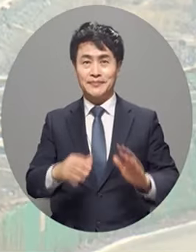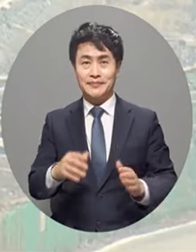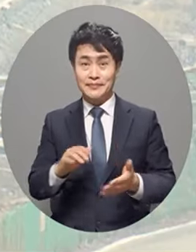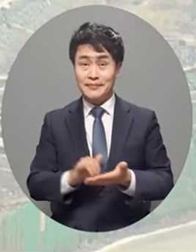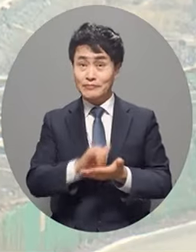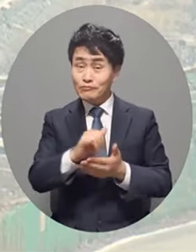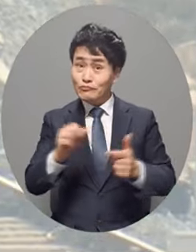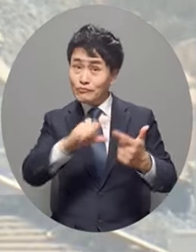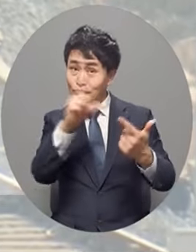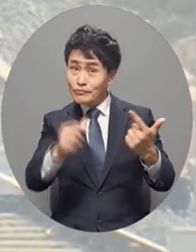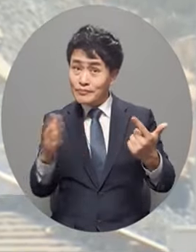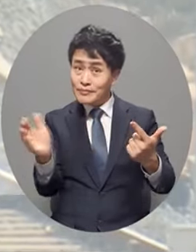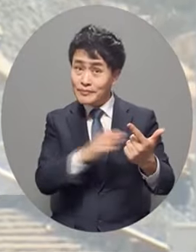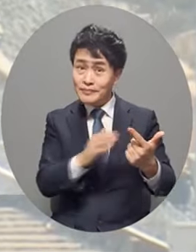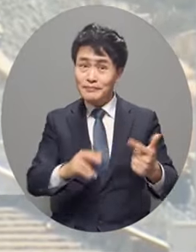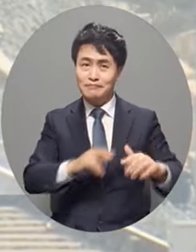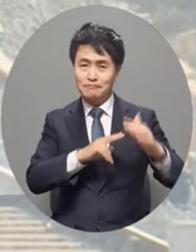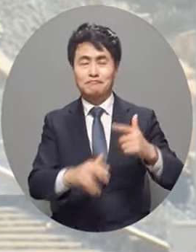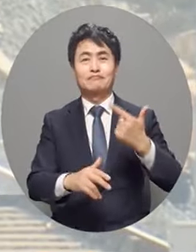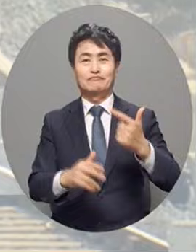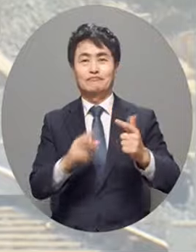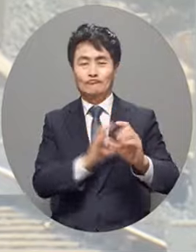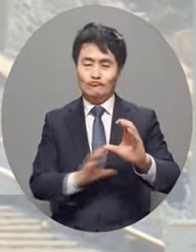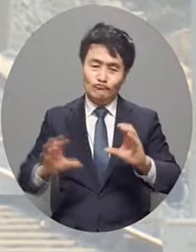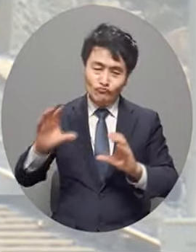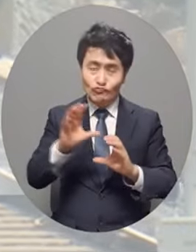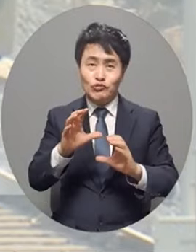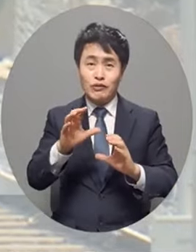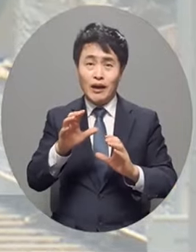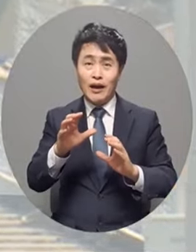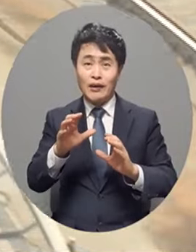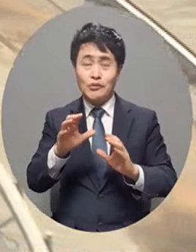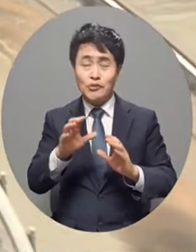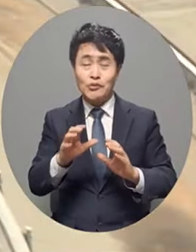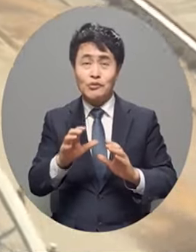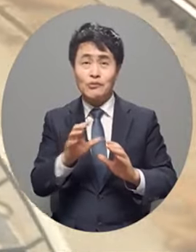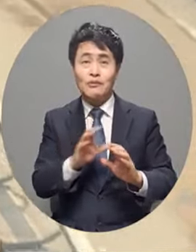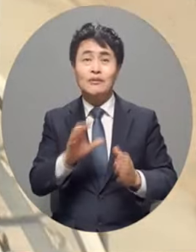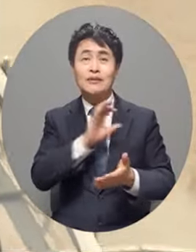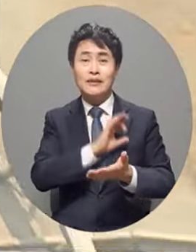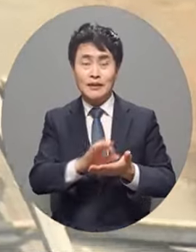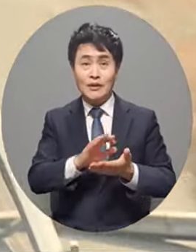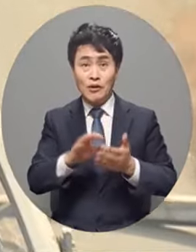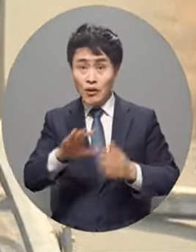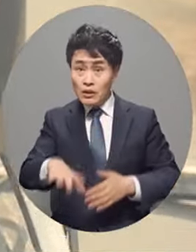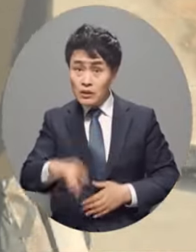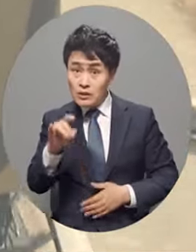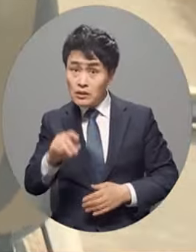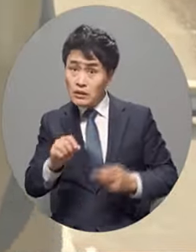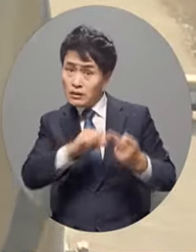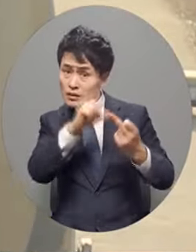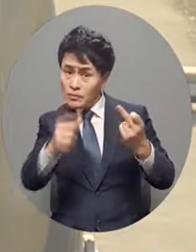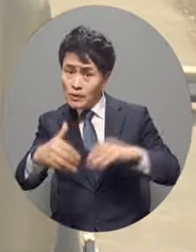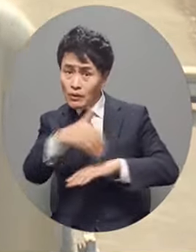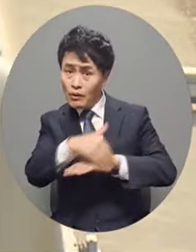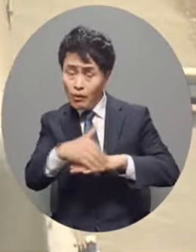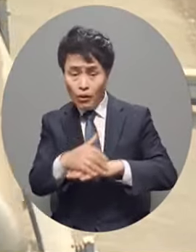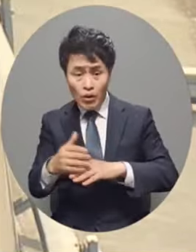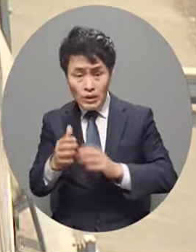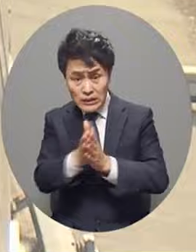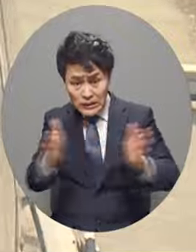오는 6월부터 전동차 6대를 추가로 투입한다고 밝혔습니다. 당초 12월 예정이었던 투입